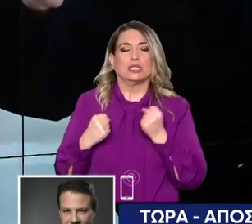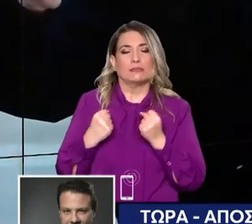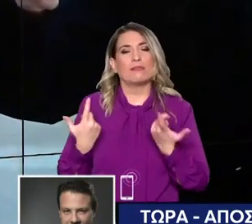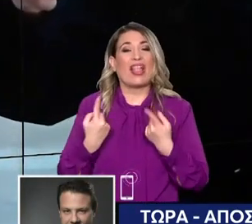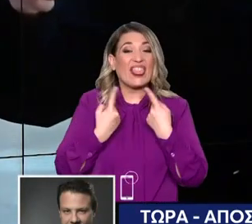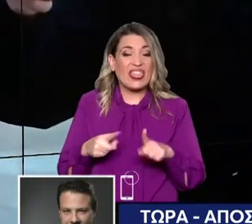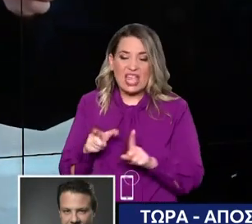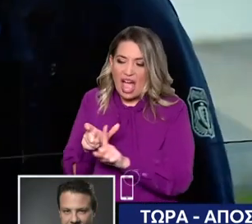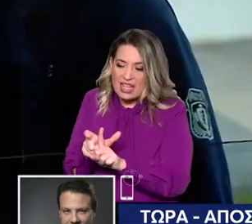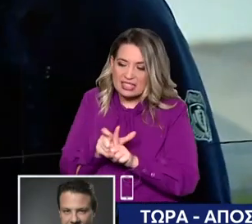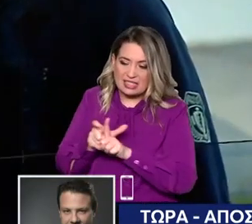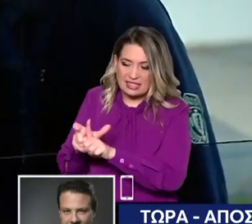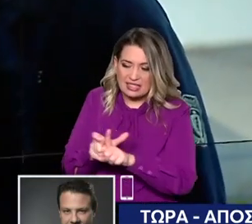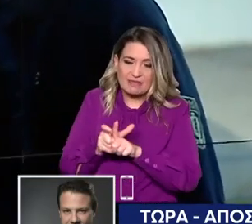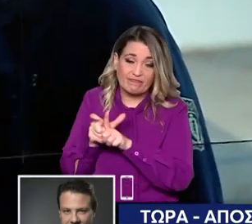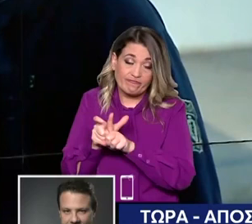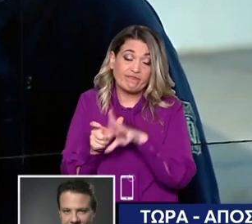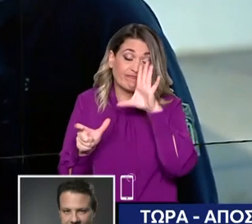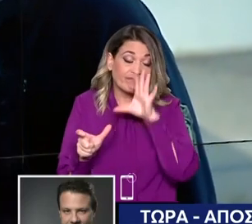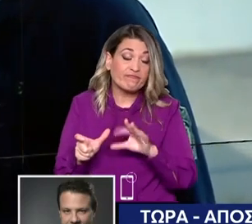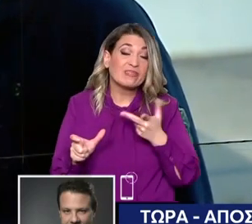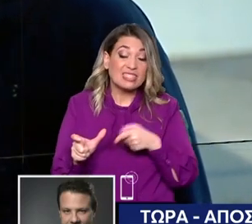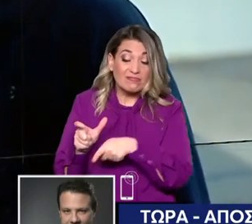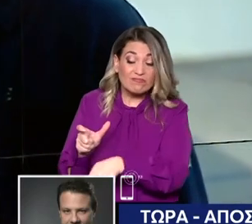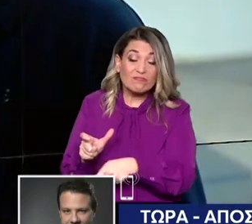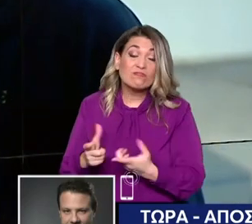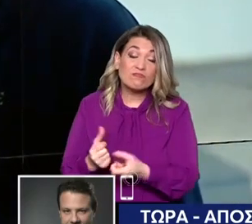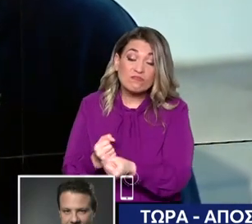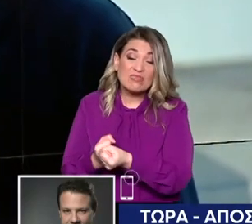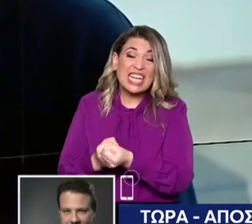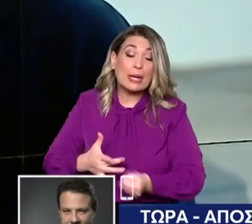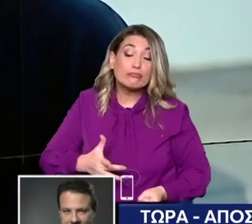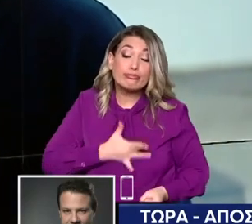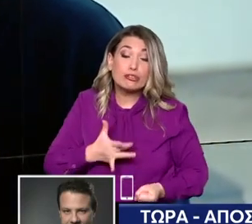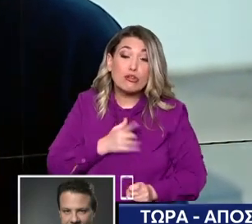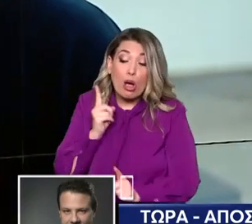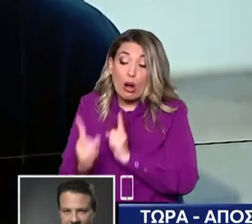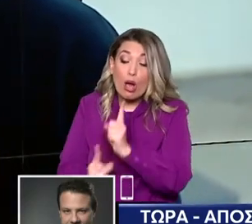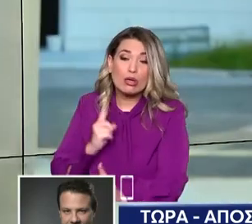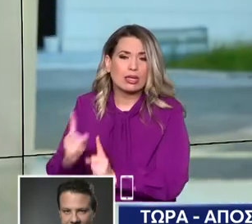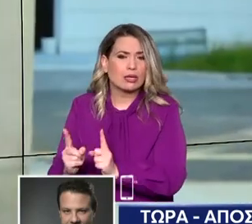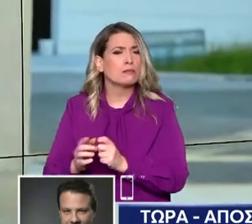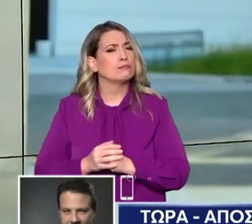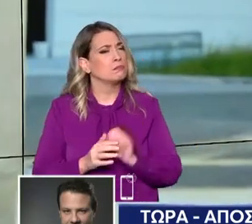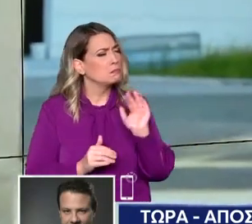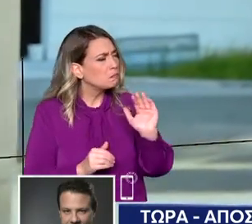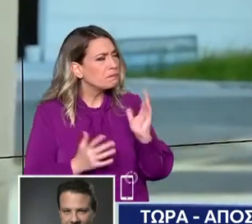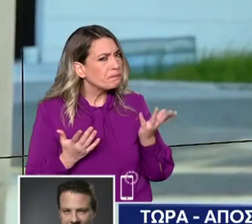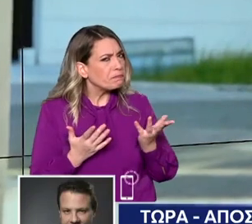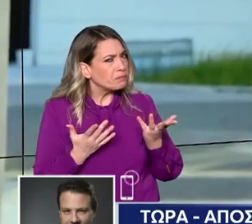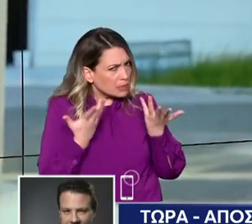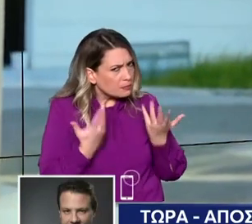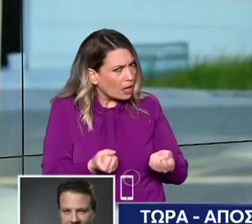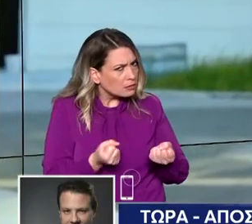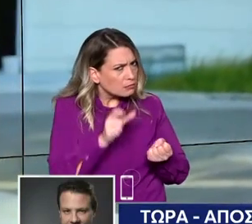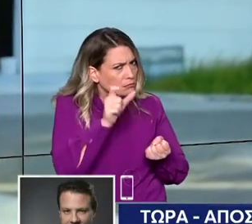χρειάζεται μεγάλη ψυχολογική υποστήριξη την οποία ε έχ υπάρχουν κάποιοι ειδικοί γιατί είχαμε περιγράψει τα προβλήματα είχαμε ασχοληθεί πολύ